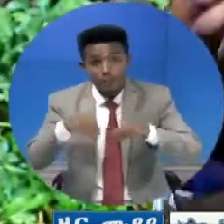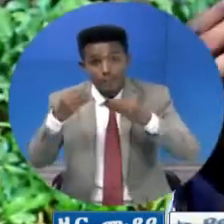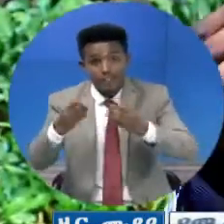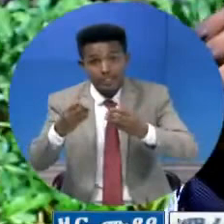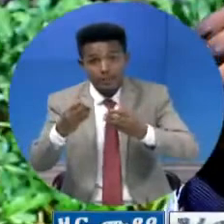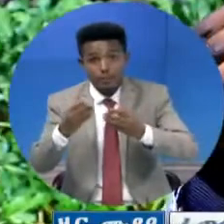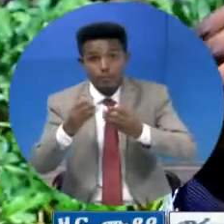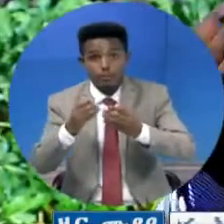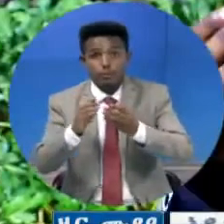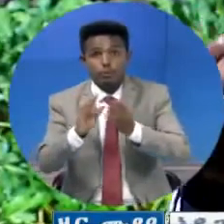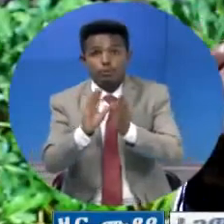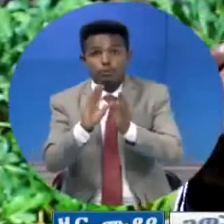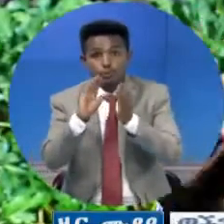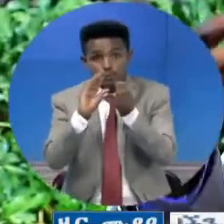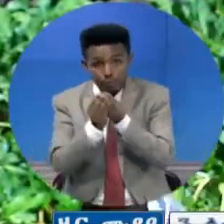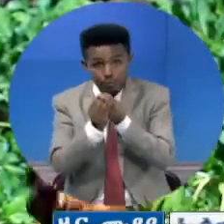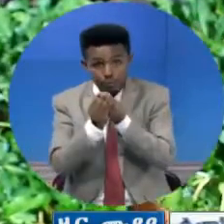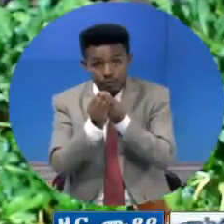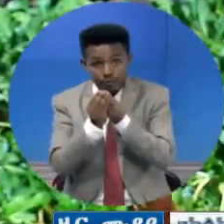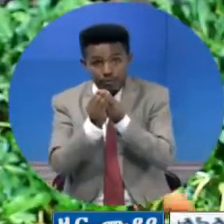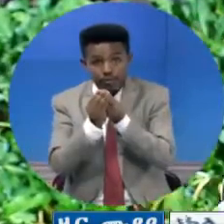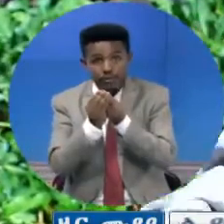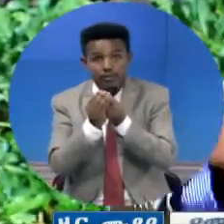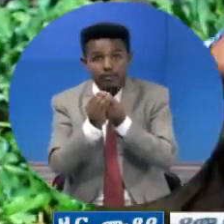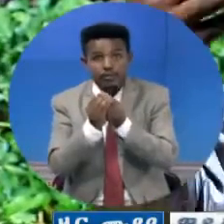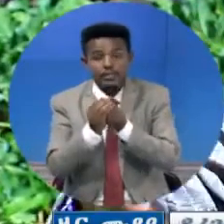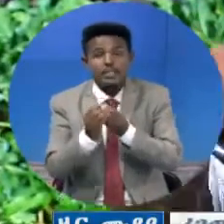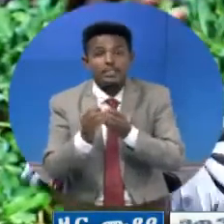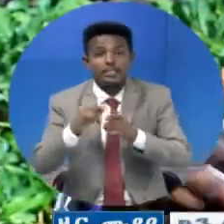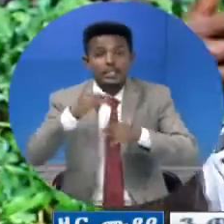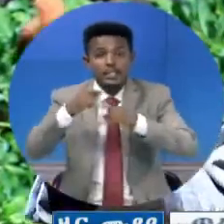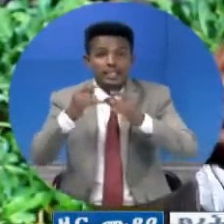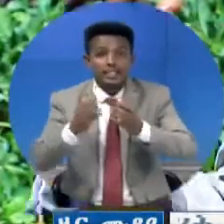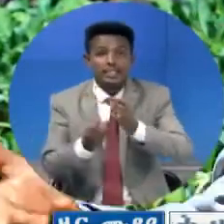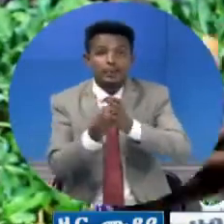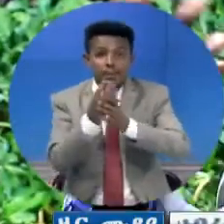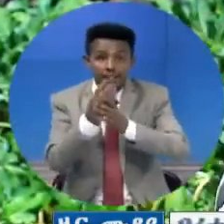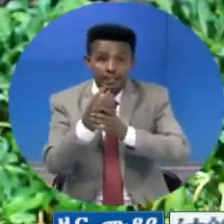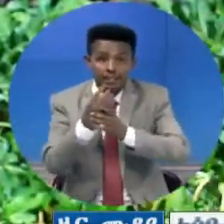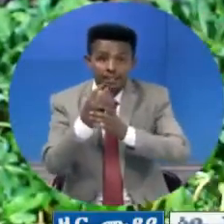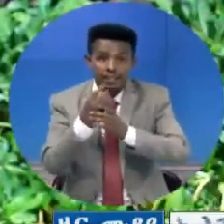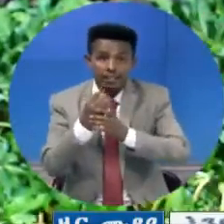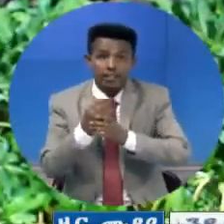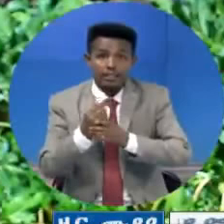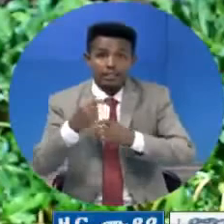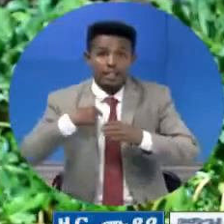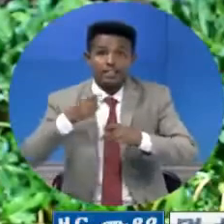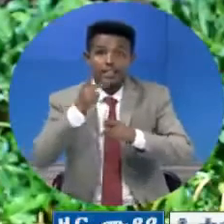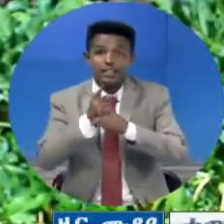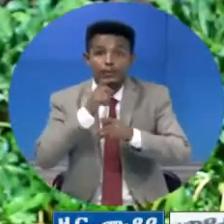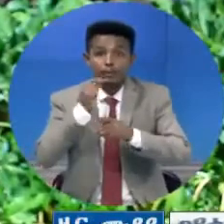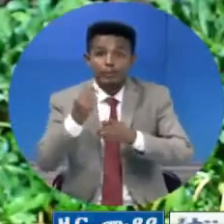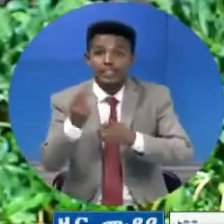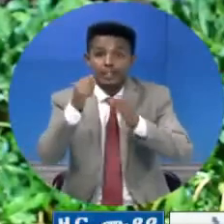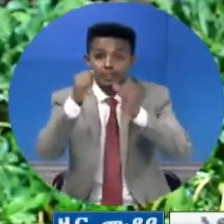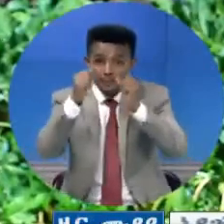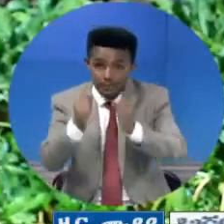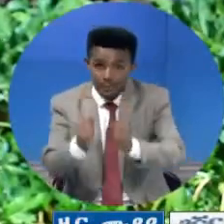ፕሮቶኮልና ፓኬጅ መሰረት ዘር ያመረተ ራሱ በየአመቱ እኛን ሳይጠብቅ መጠቀም